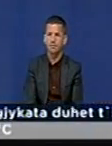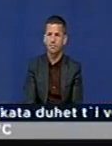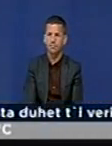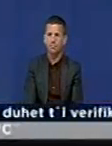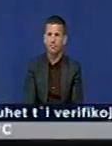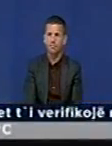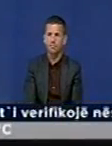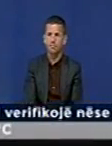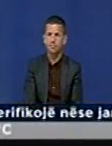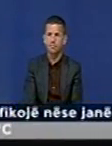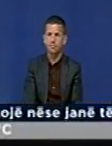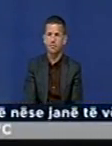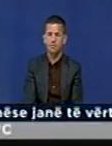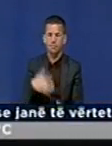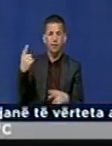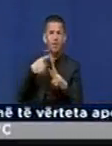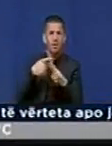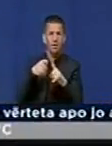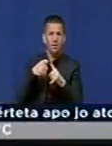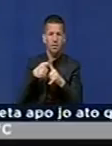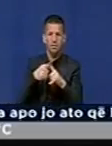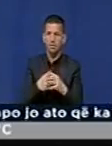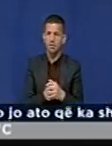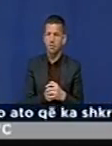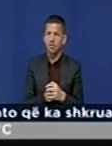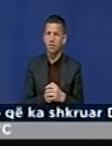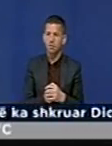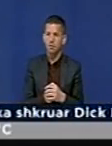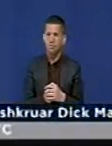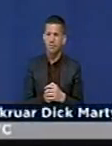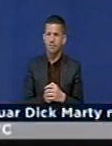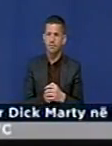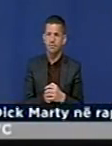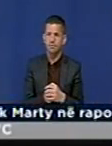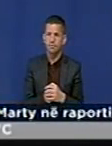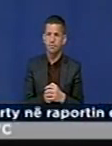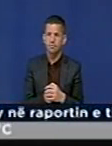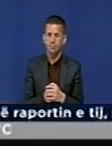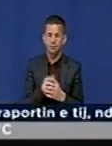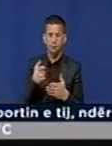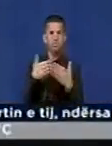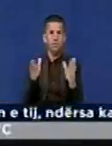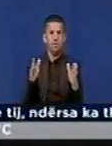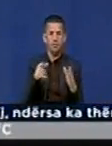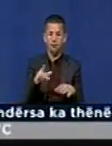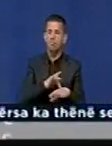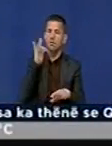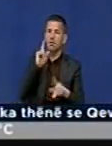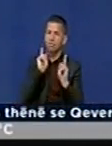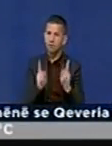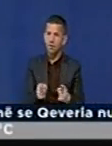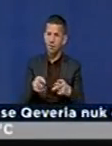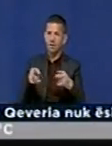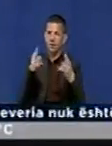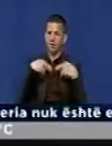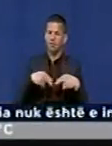A kësha ordonani, zotri Kuqi, me gjithat, derisa kemi publikun, mas jo qështë e ka sensitive, por i këthejemi